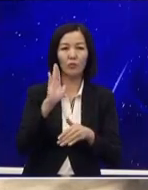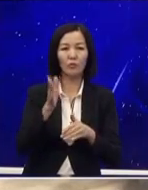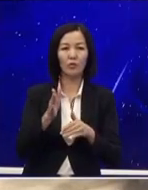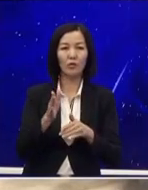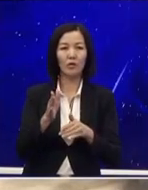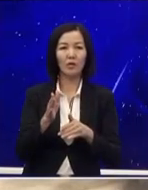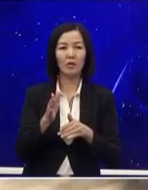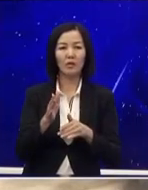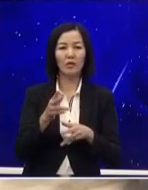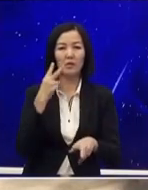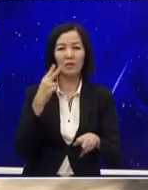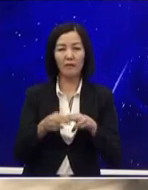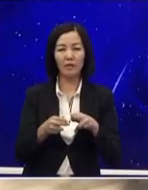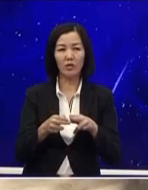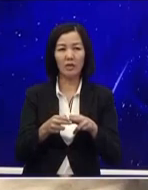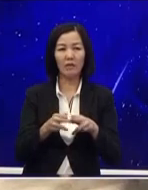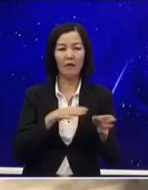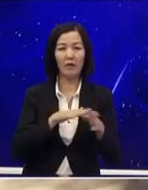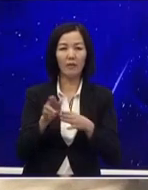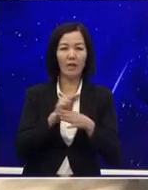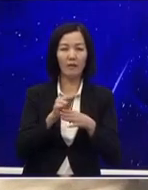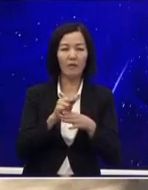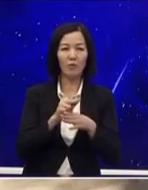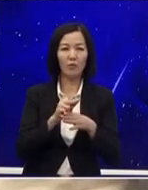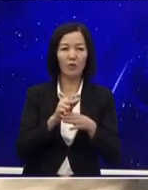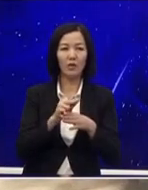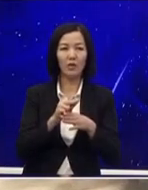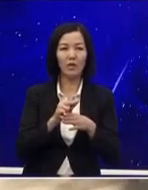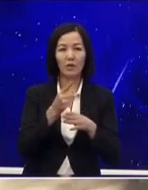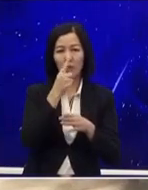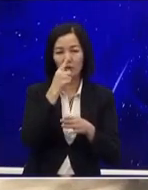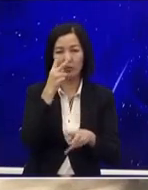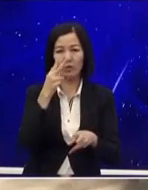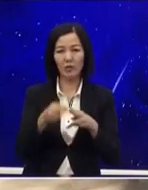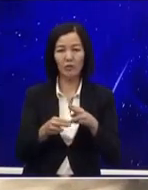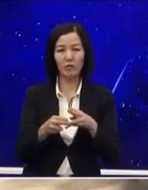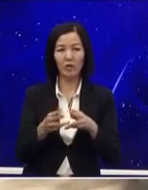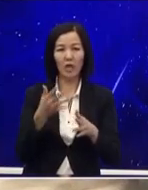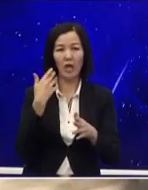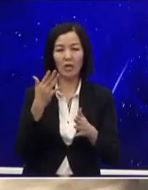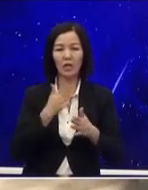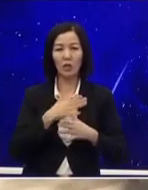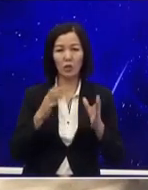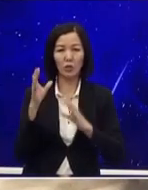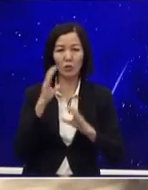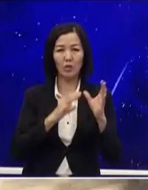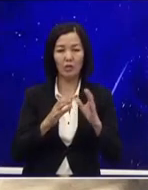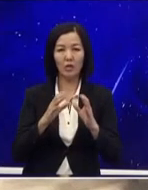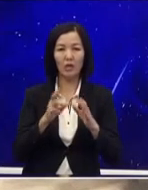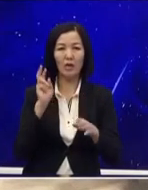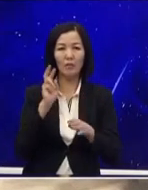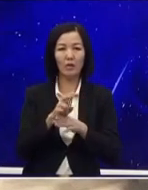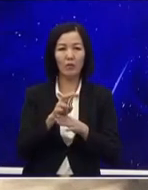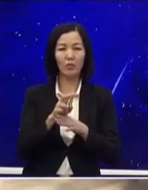нетерпением ждем завершения капитального ремонта, когда наши дети, студенты